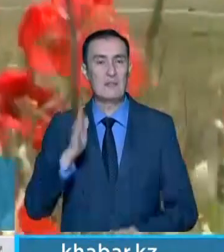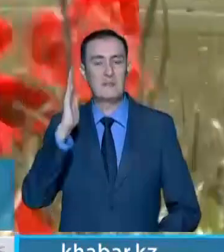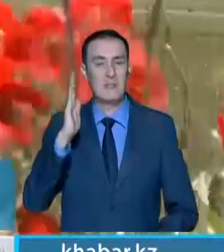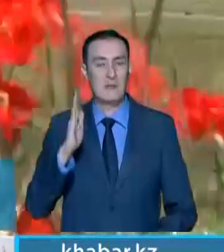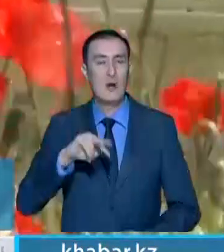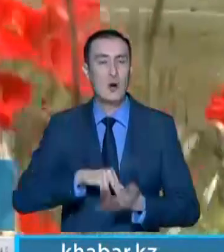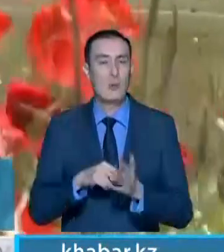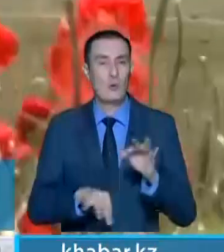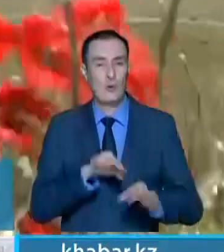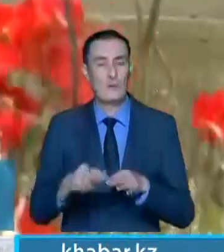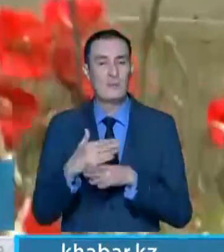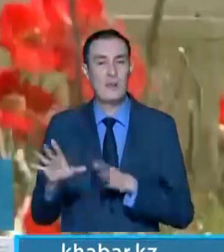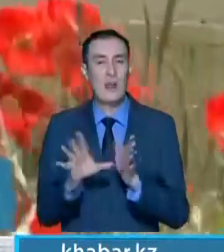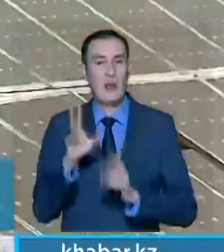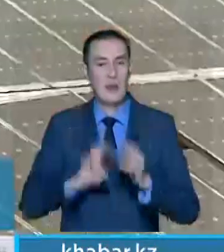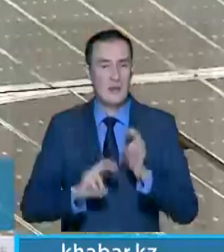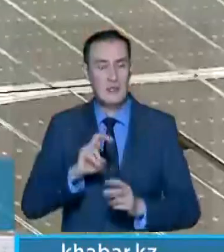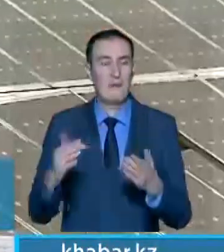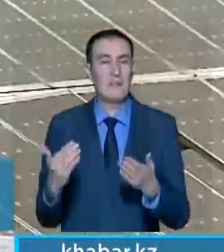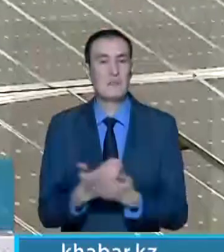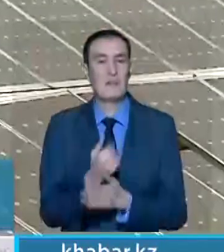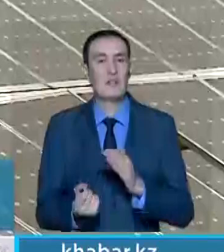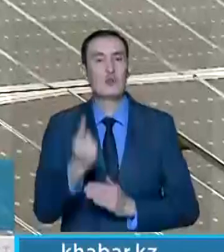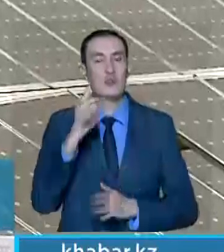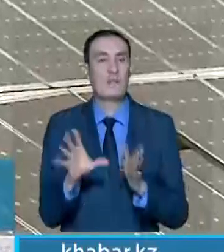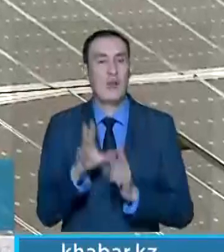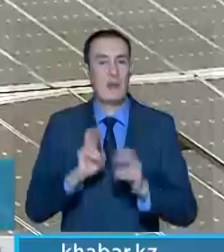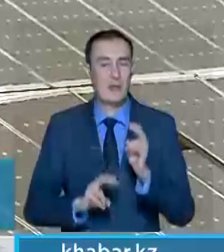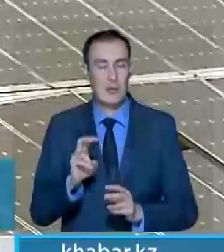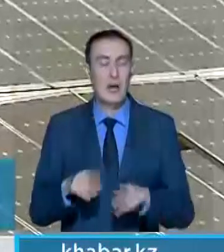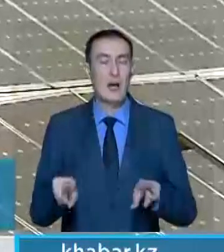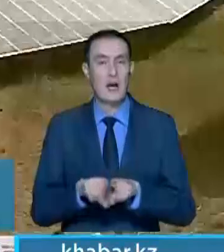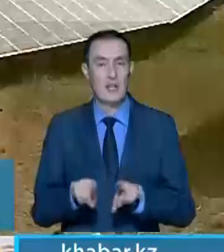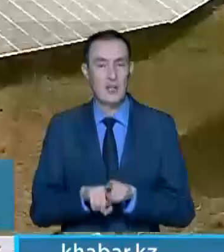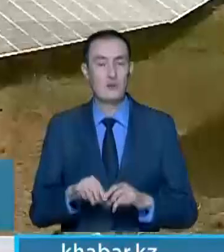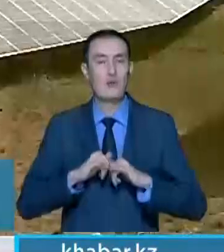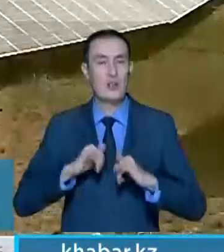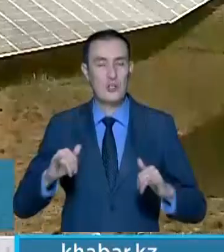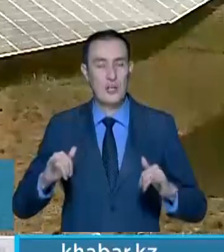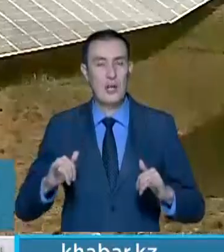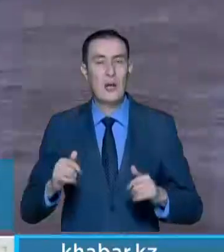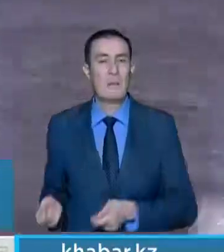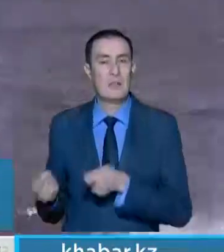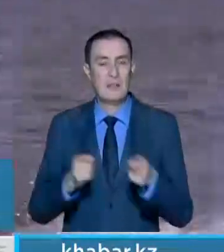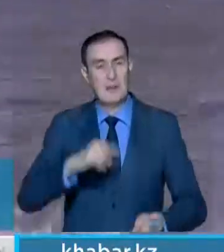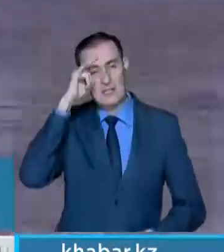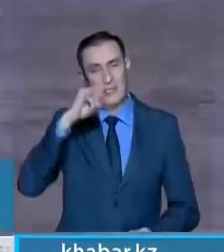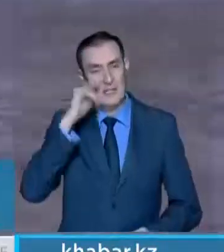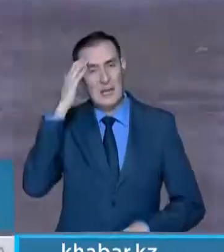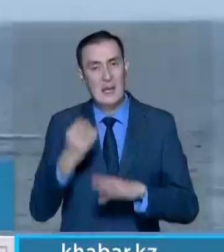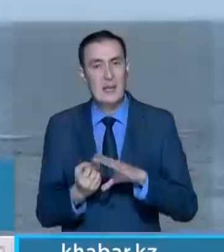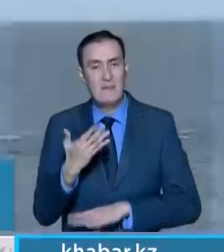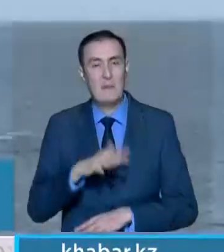перспективных проектов в сфере энергетики и возобновляемых источников энергии, а также об увеличении поставок казахстанской нефти